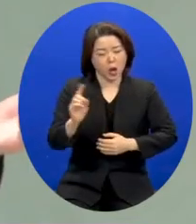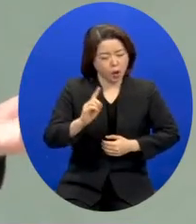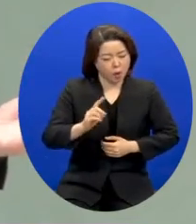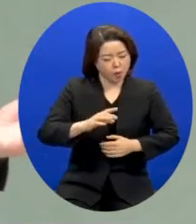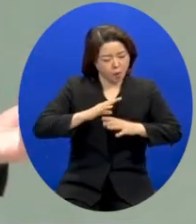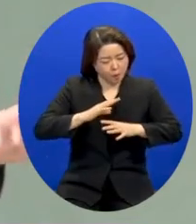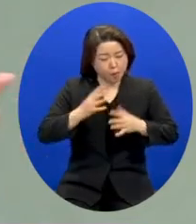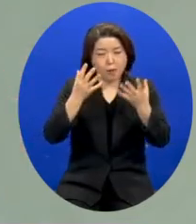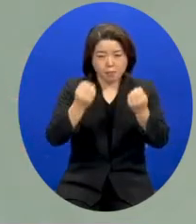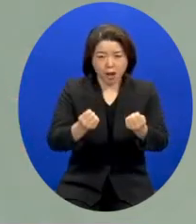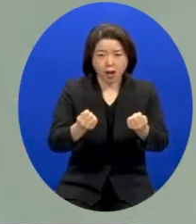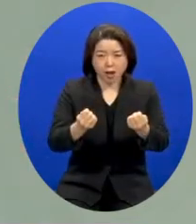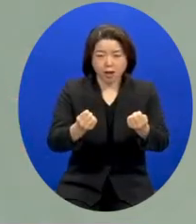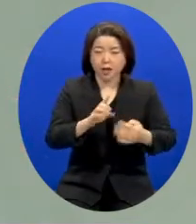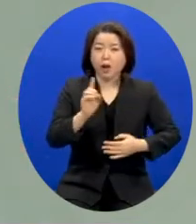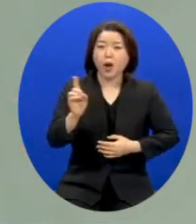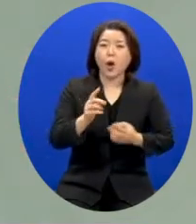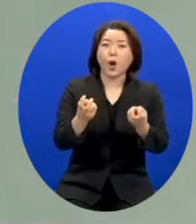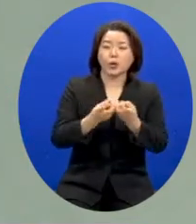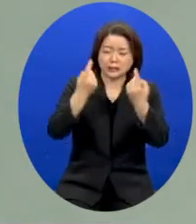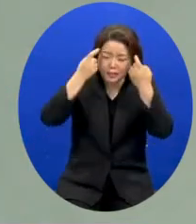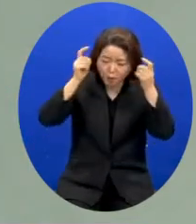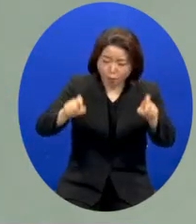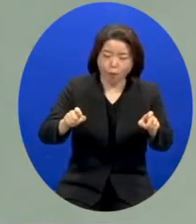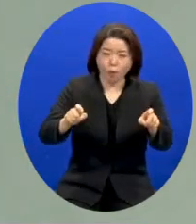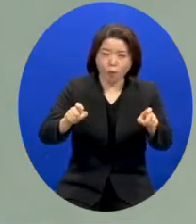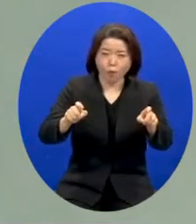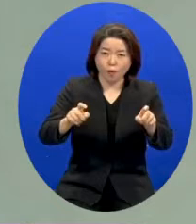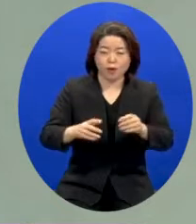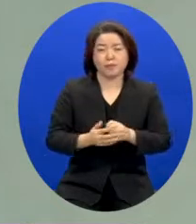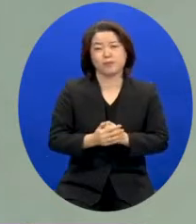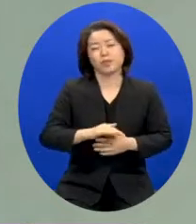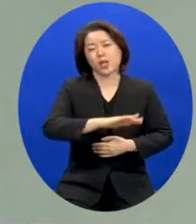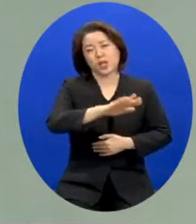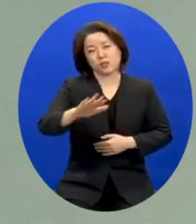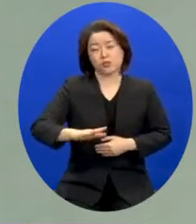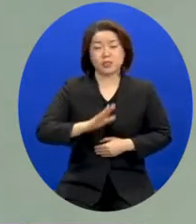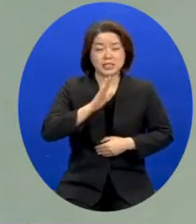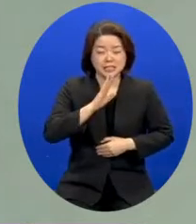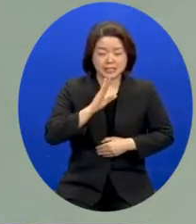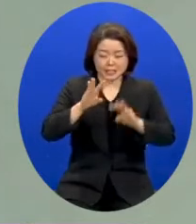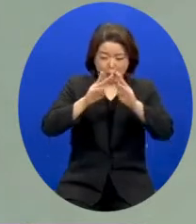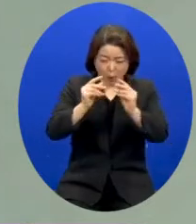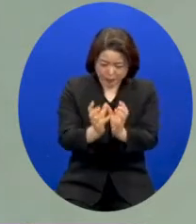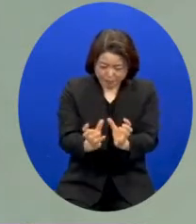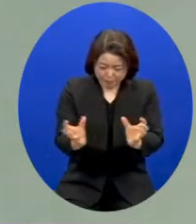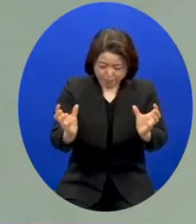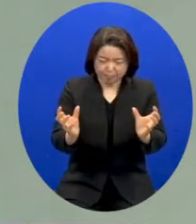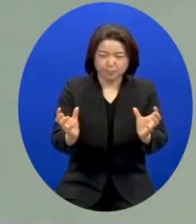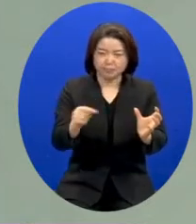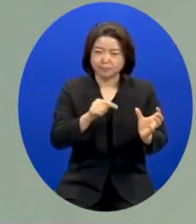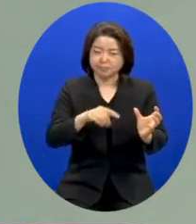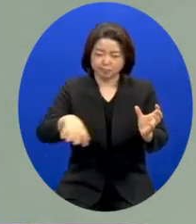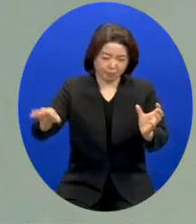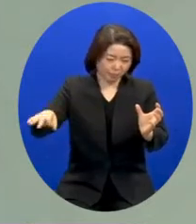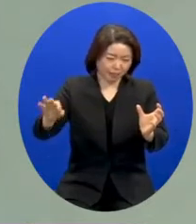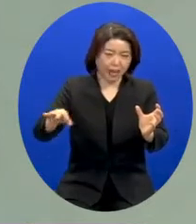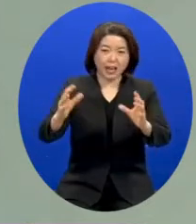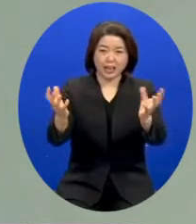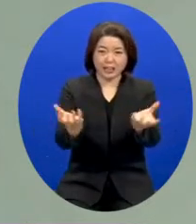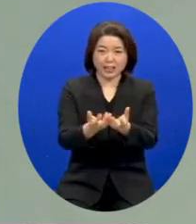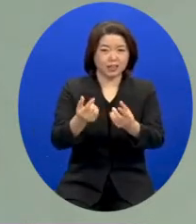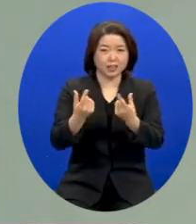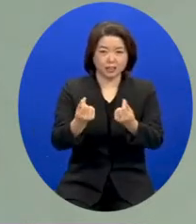많지요? 어떻게 그렇게 어리석지요? 우리는 진짜 질그릇 같아요. 아무짝에도 쓸 게 없는